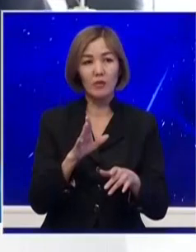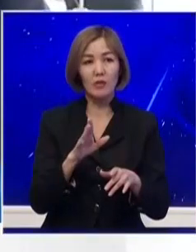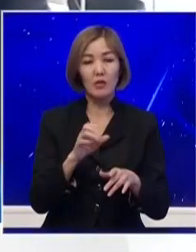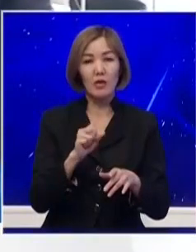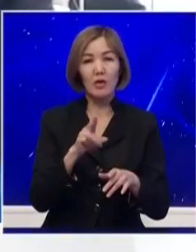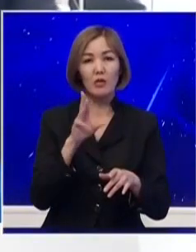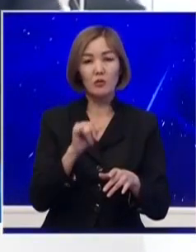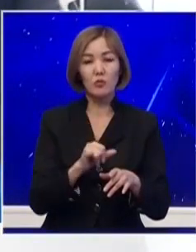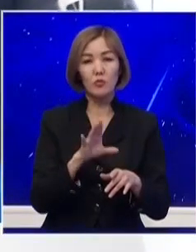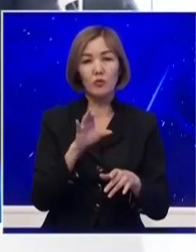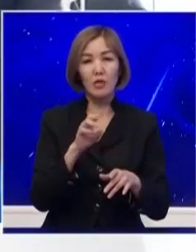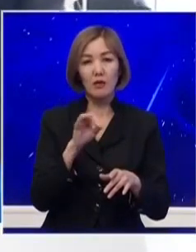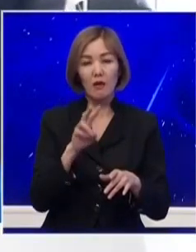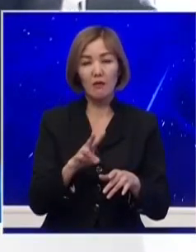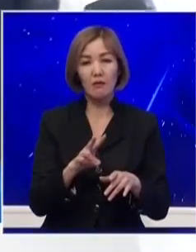Ақсу ауданында,